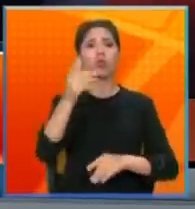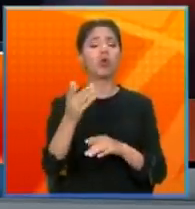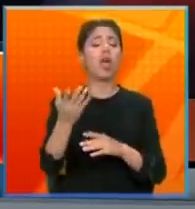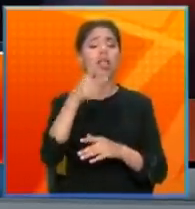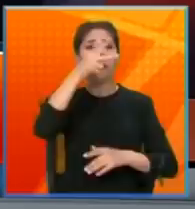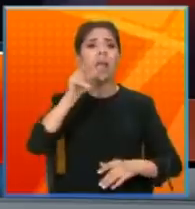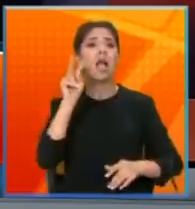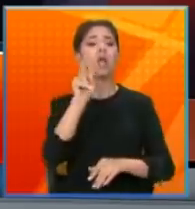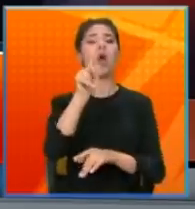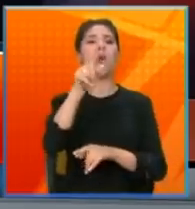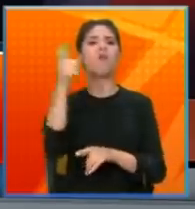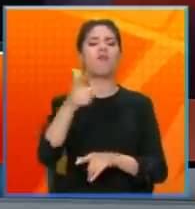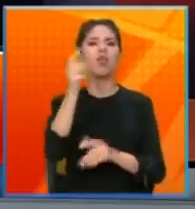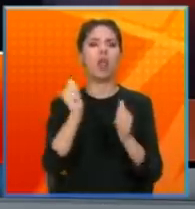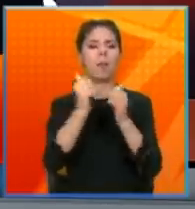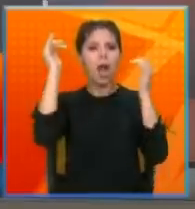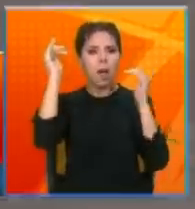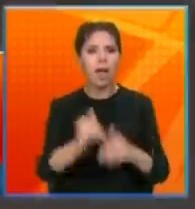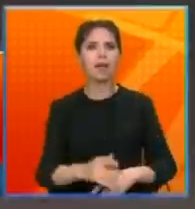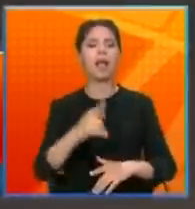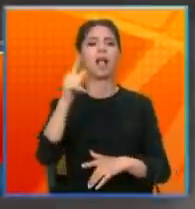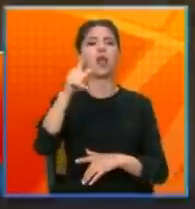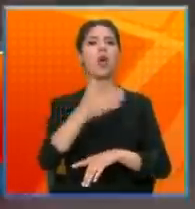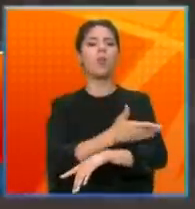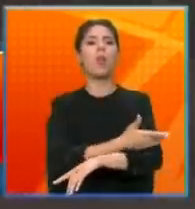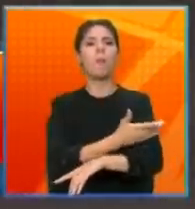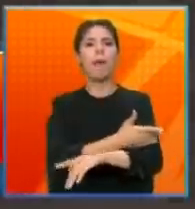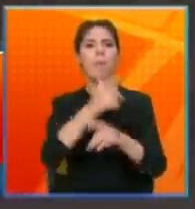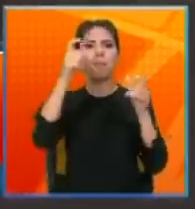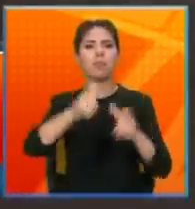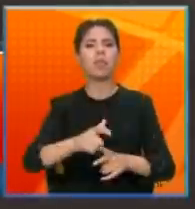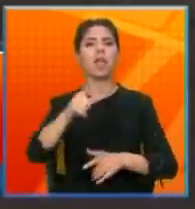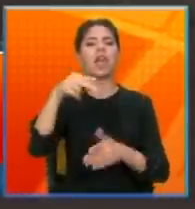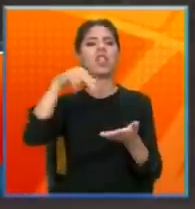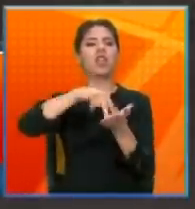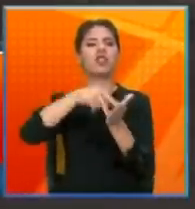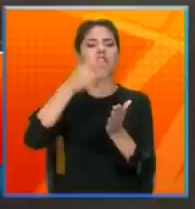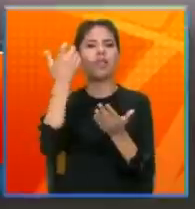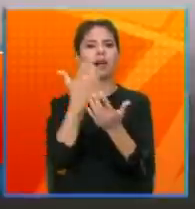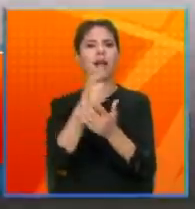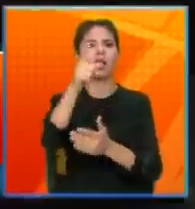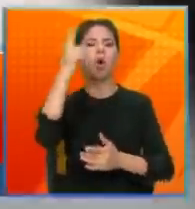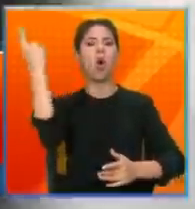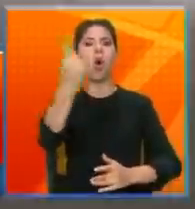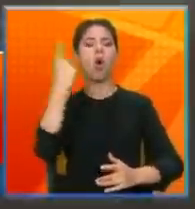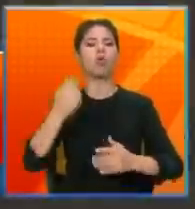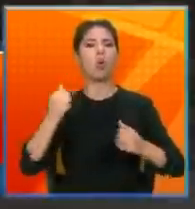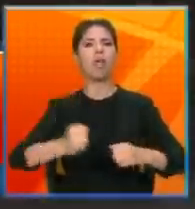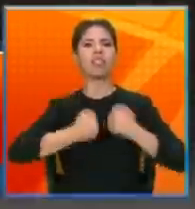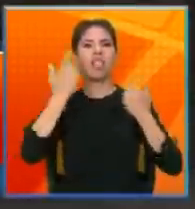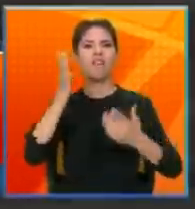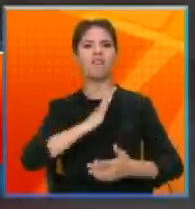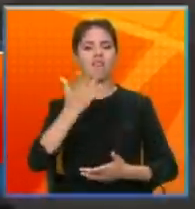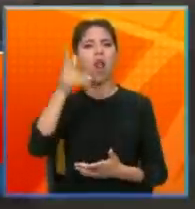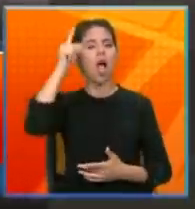görmediğimiz görüntülerle birlikte geldi bugün. Kente kabusun çöktüğü an Çatalca'da kaydedildi bu devasa hortum. Amerika'da